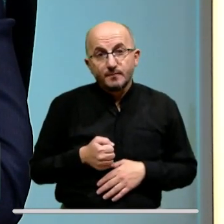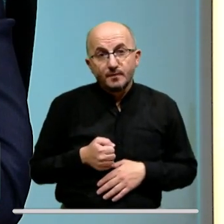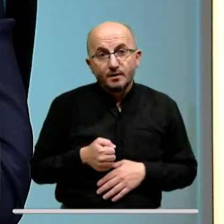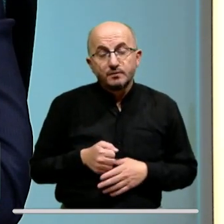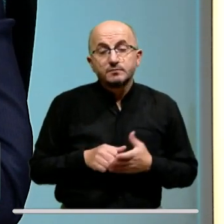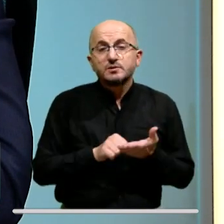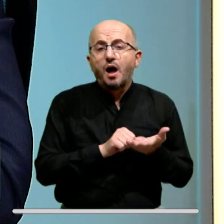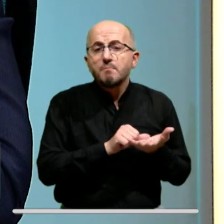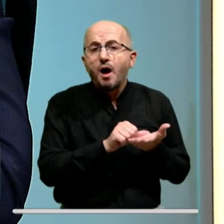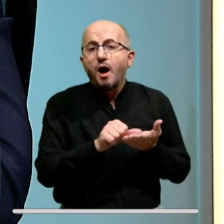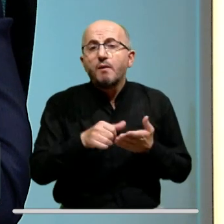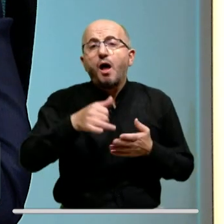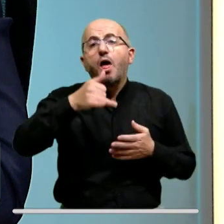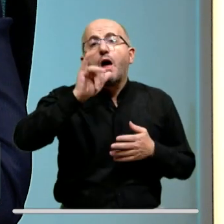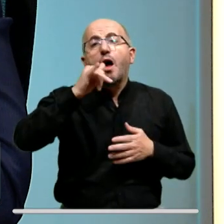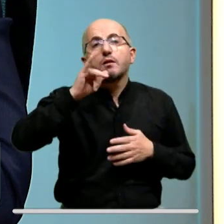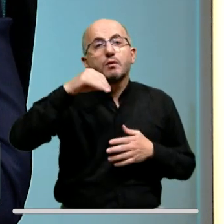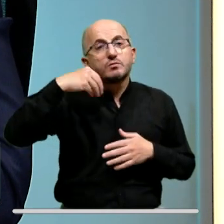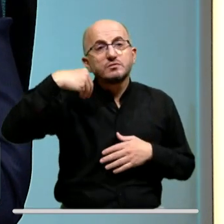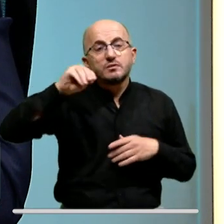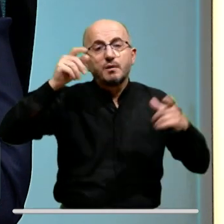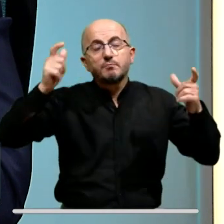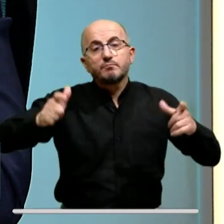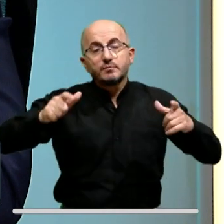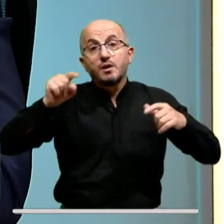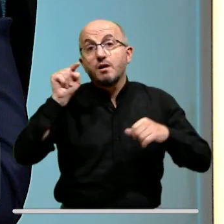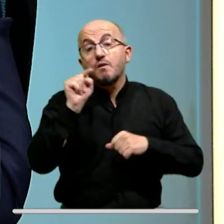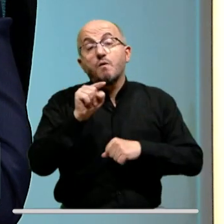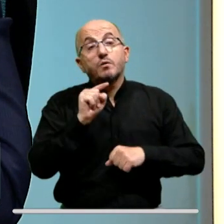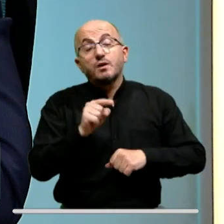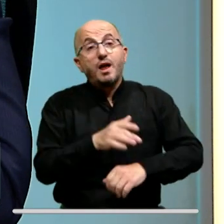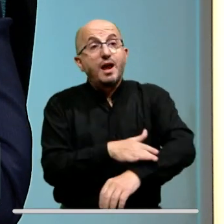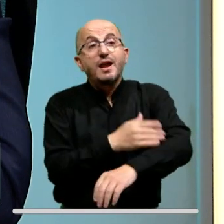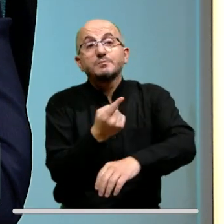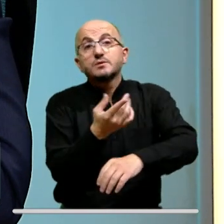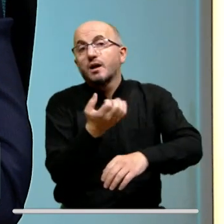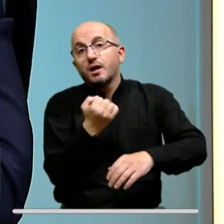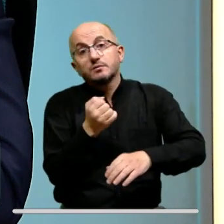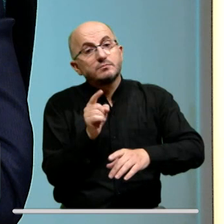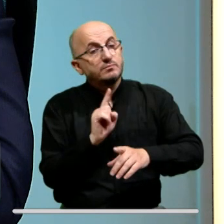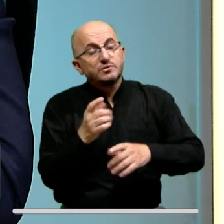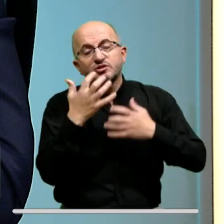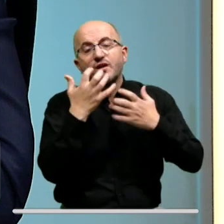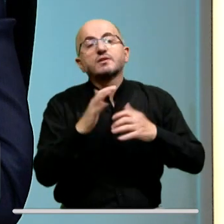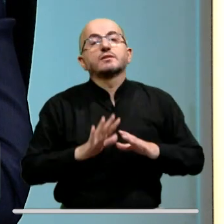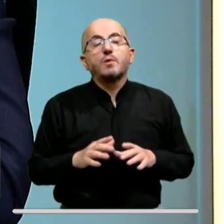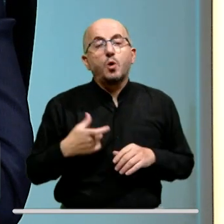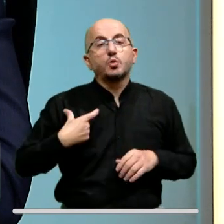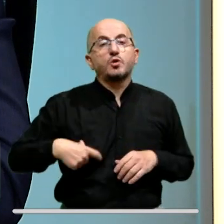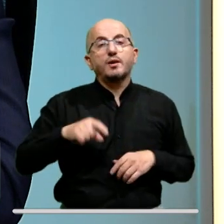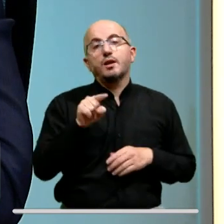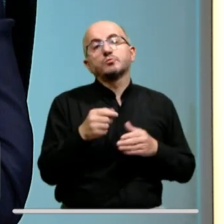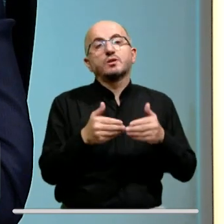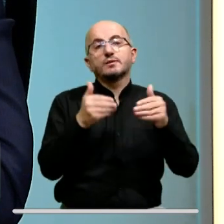alkol satan bir yer ve orada bir tane helal ürün arıyor. Almasını tavsiye etmeyiz bu gibi yerlerden. Özellikle bunlardan